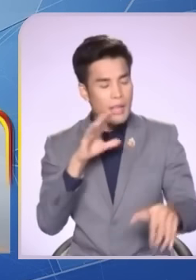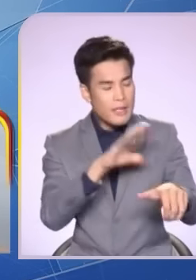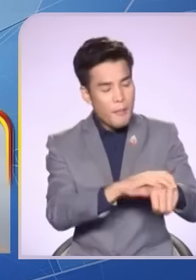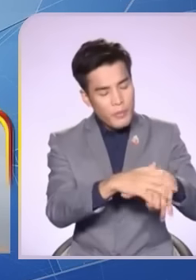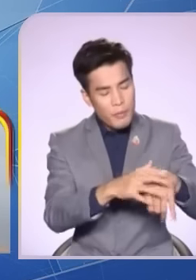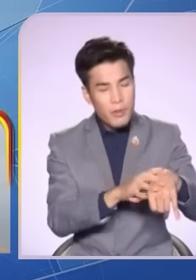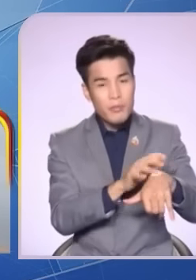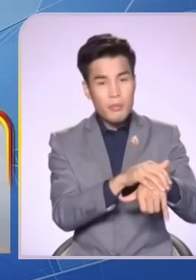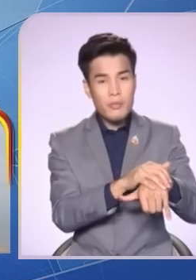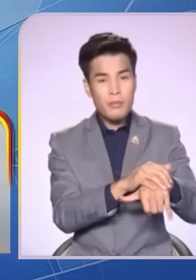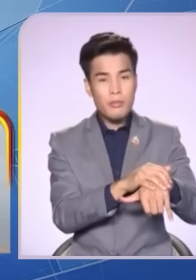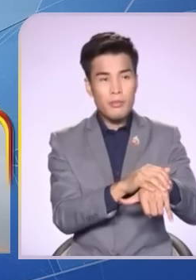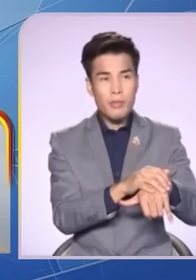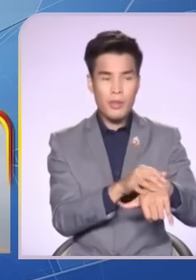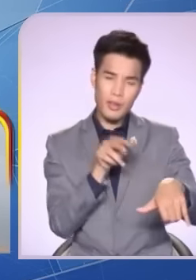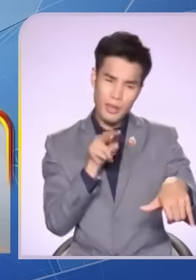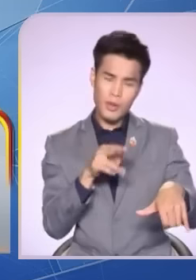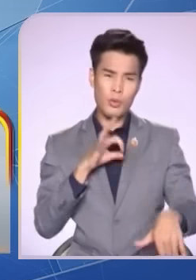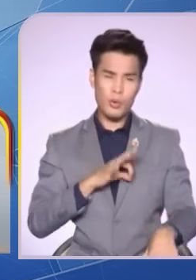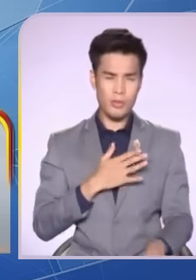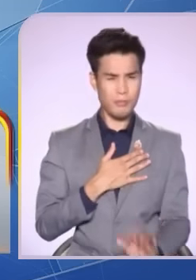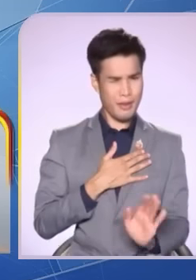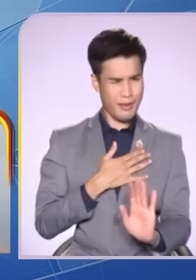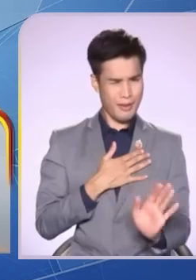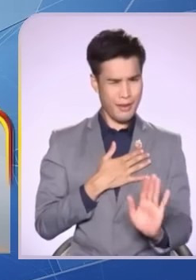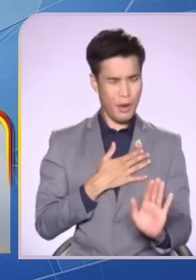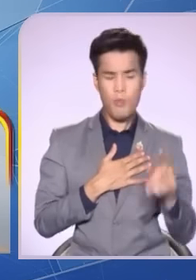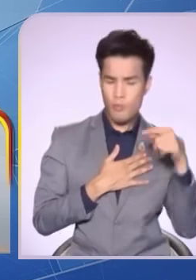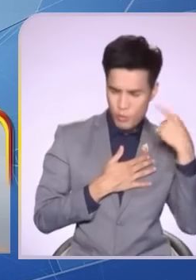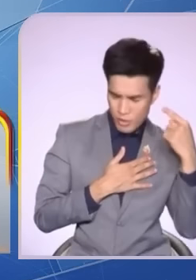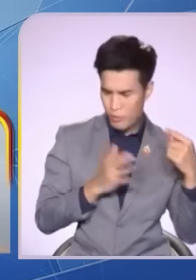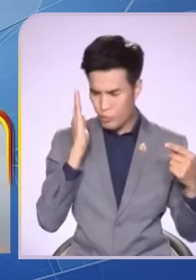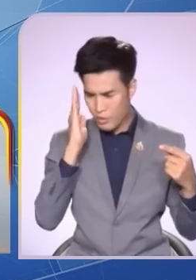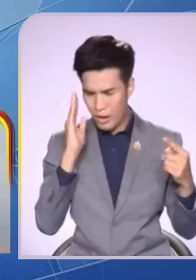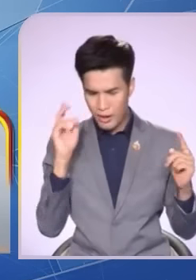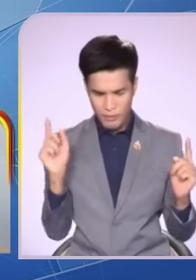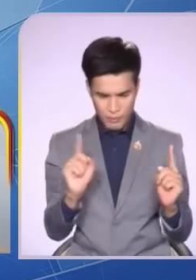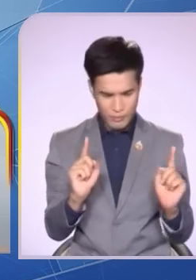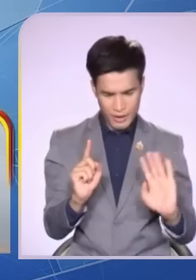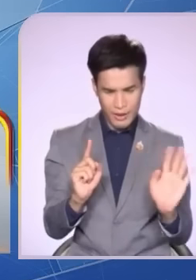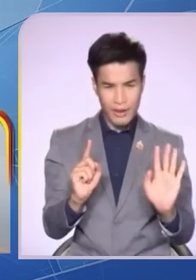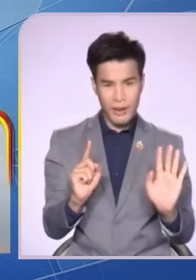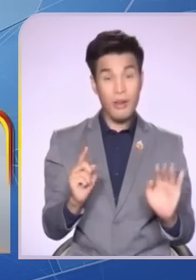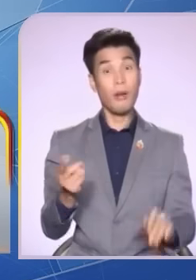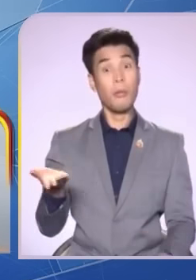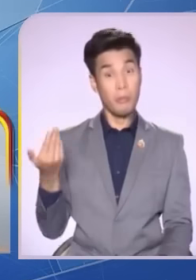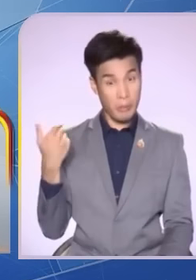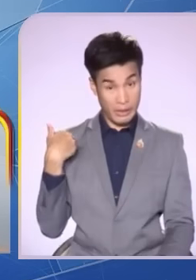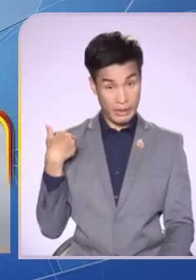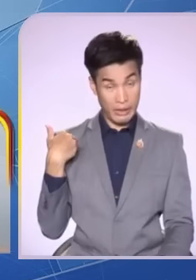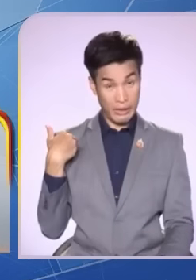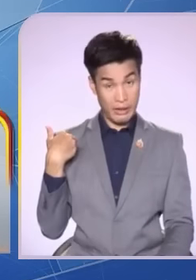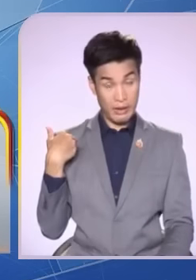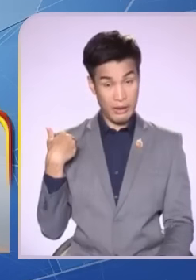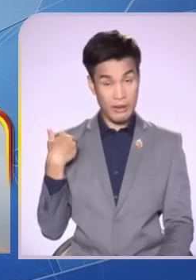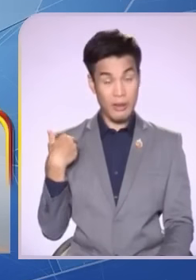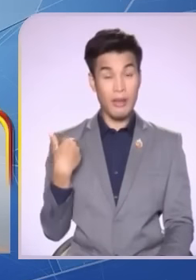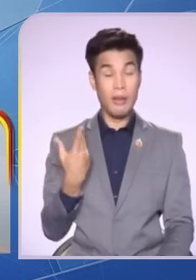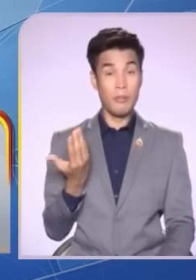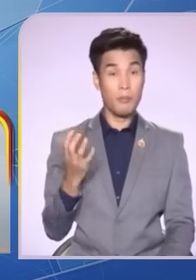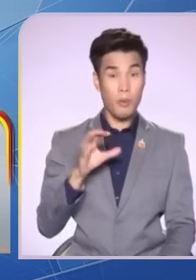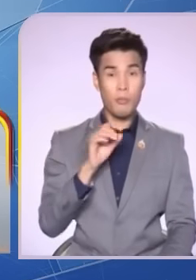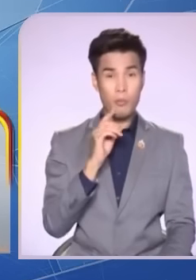องตัวน้องหมูเด้งเขาบอกว่าเขาเห็นแล้วเขารู้สึกไม่สบายใจมันไม่เหมาะส ม เออมีอย่างนี้ด้วยนะคะก็เลยทำให้คน